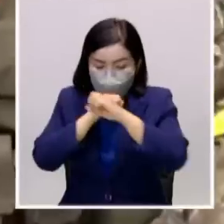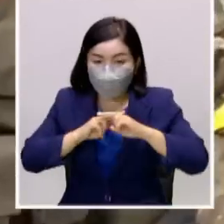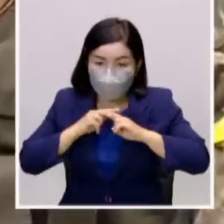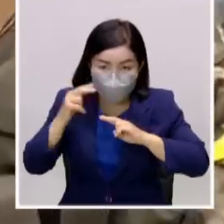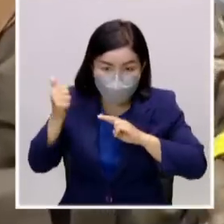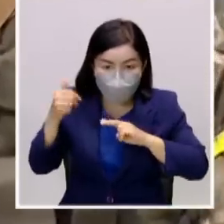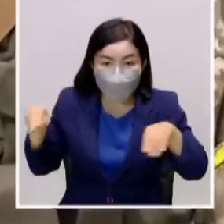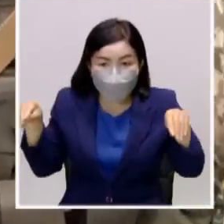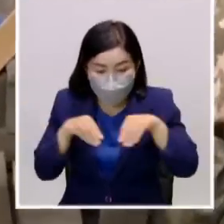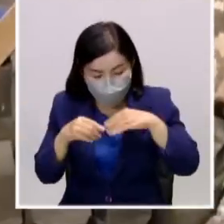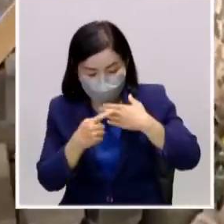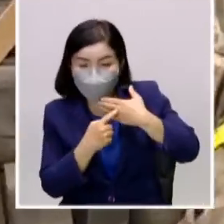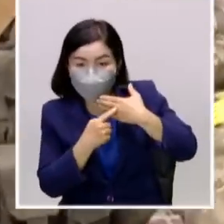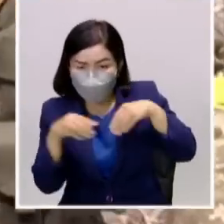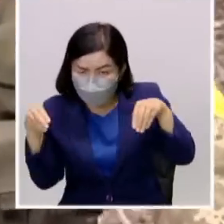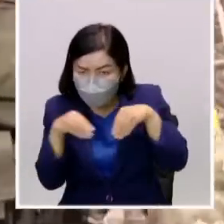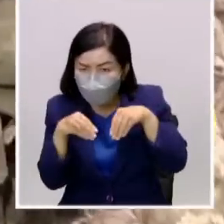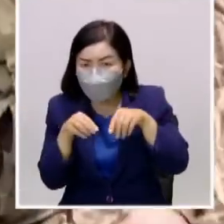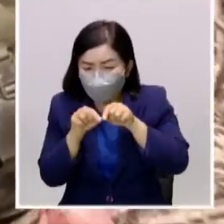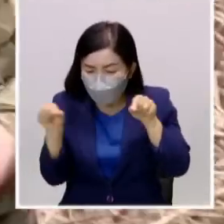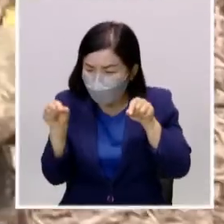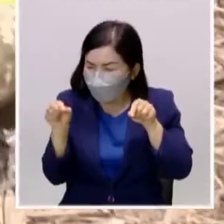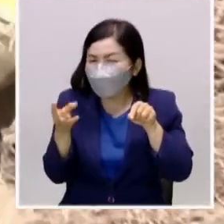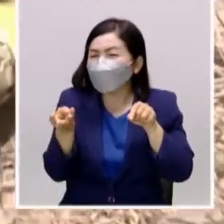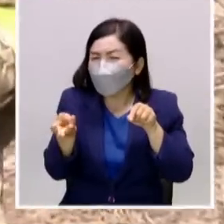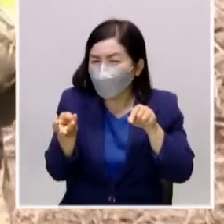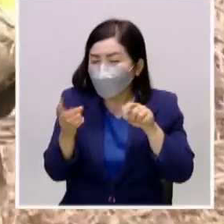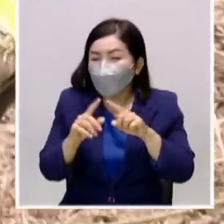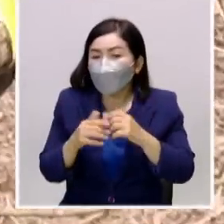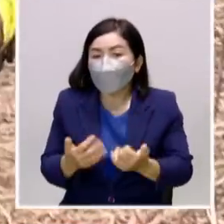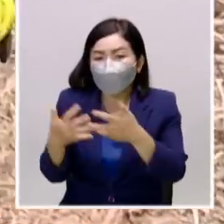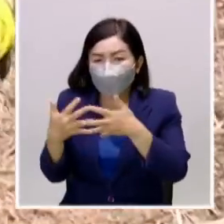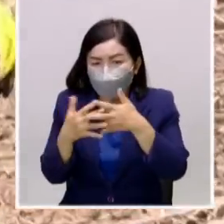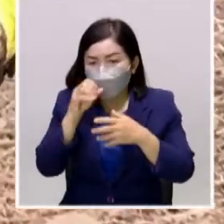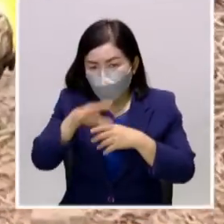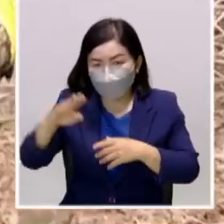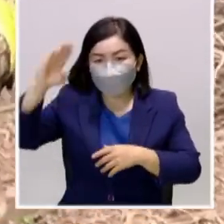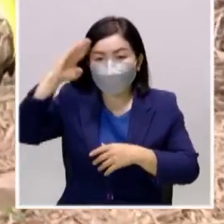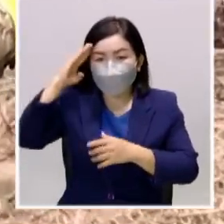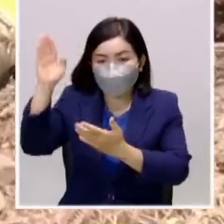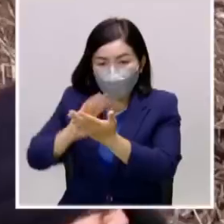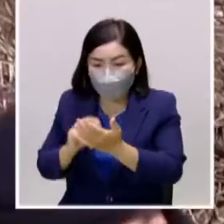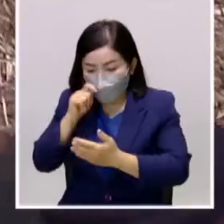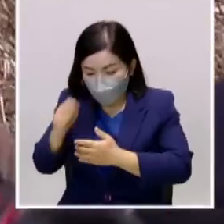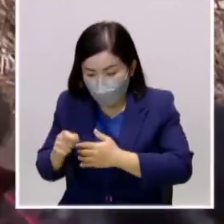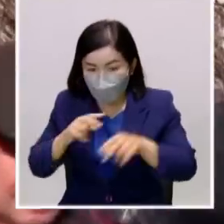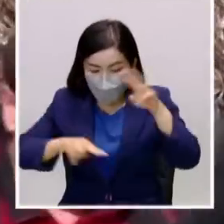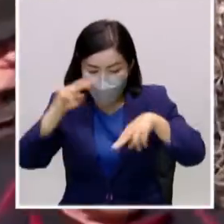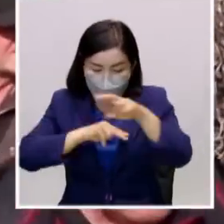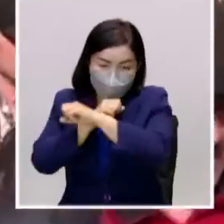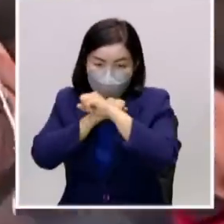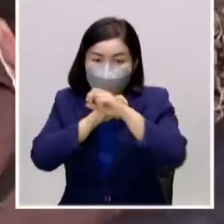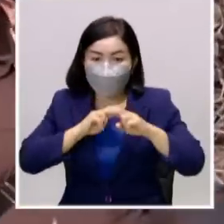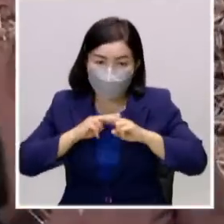นี้อยู่ใกล้กับกรุงเคียฟห่างกันไปไม่กี่กิโลเมตรเท่านั้นครับสหรัฐยืนยันนะครับว่าทหารยูเครนเข้าควบคุมเมืองเออร์พินได้ทั้งหมดแ